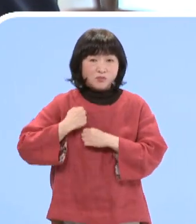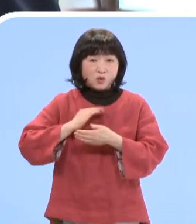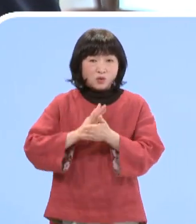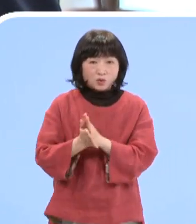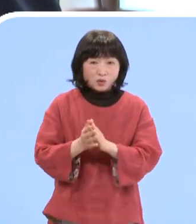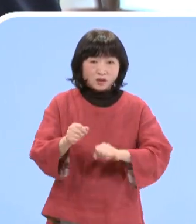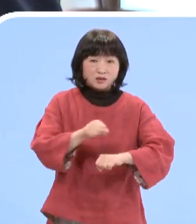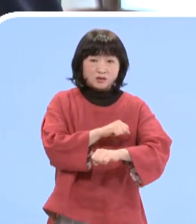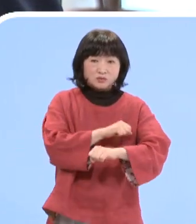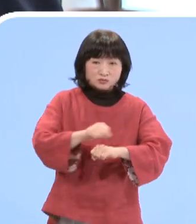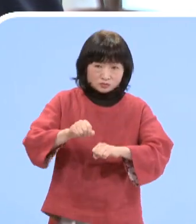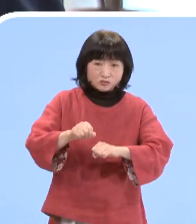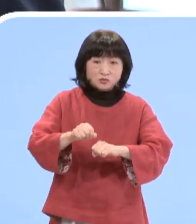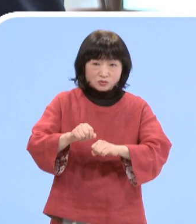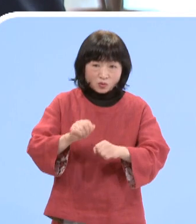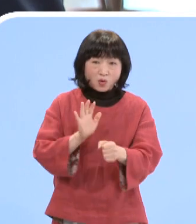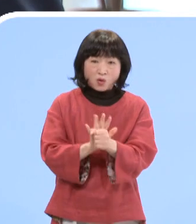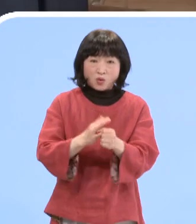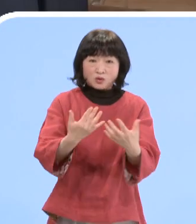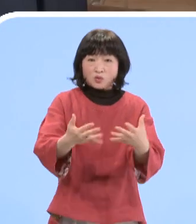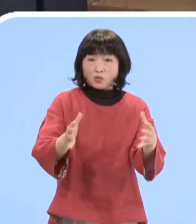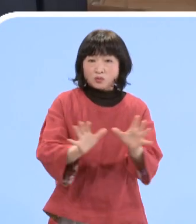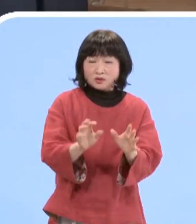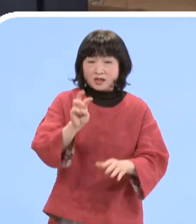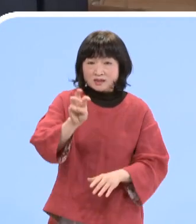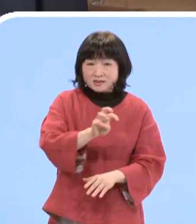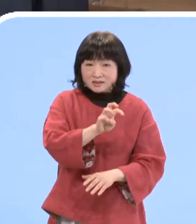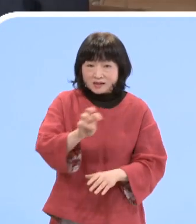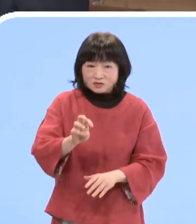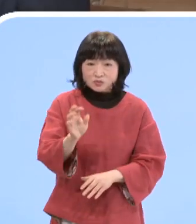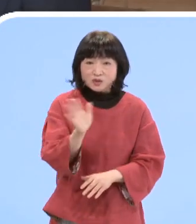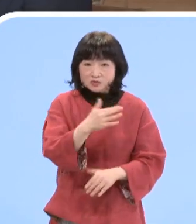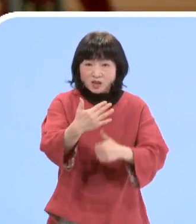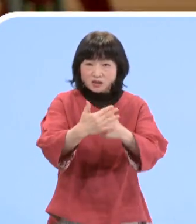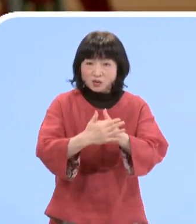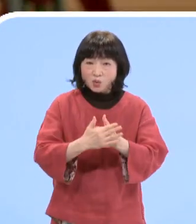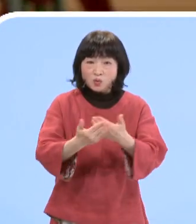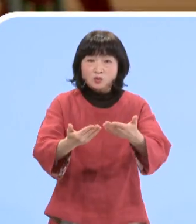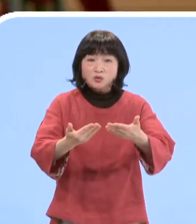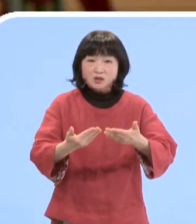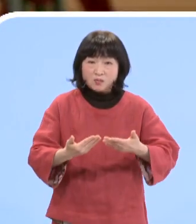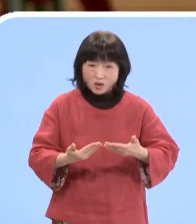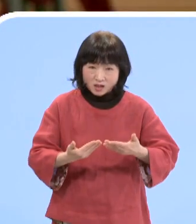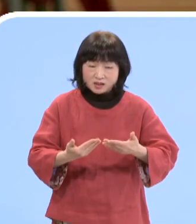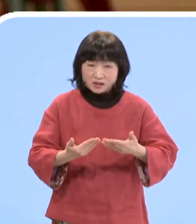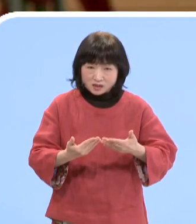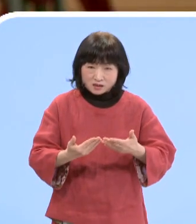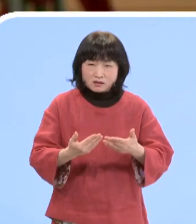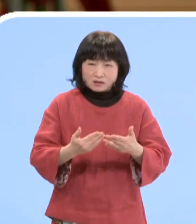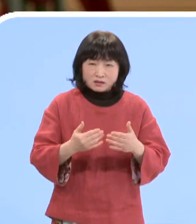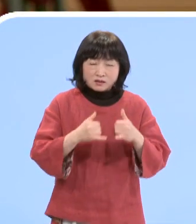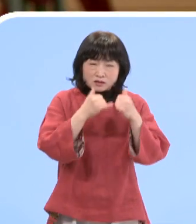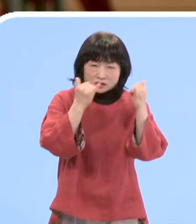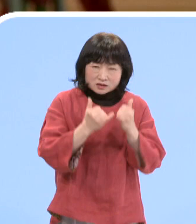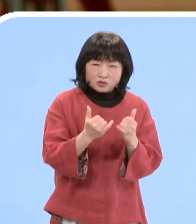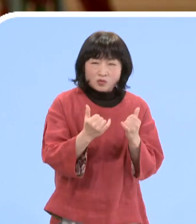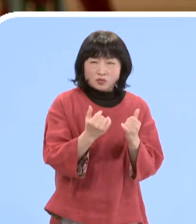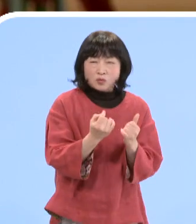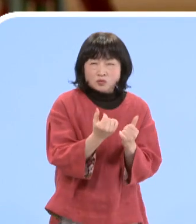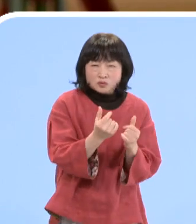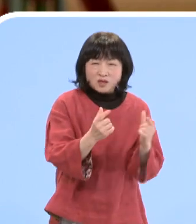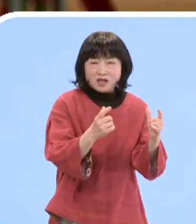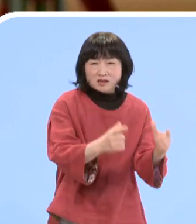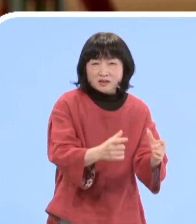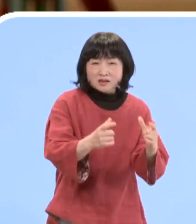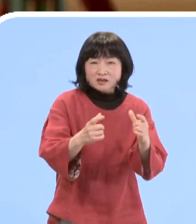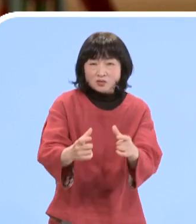協力隊をですね30名ほどご協力いただいて、はい、小規模集落に派遣したいと考えてるんです。この小規模